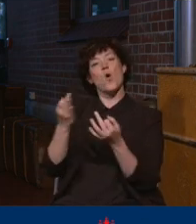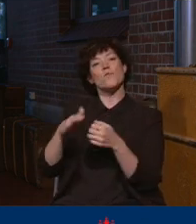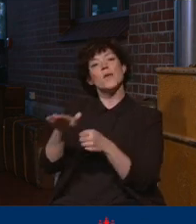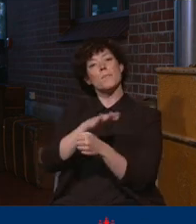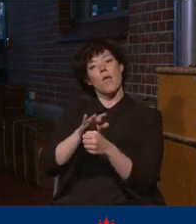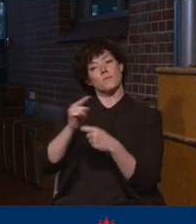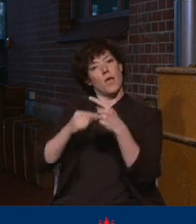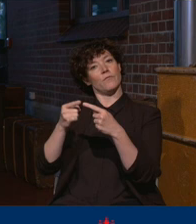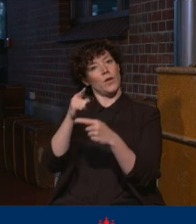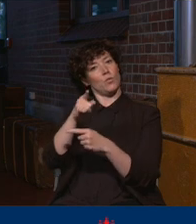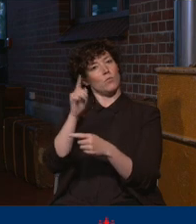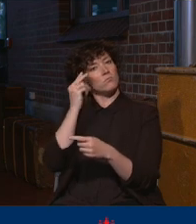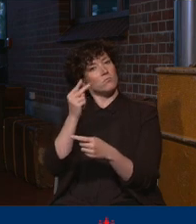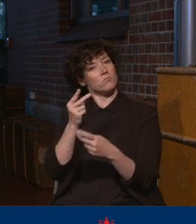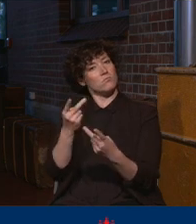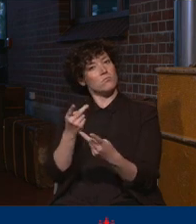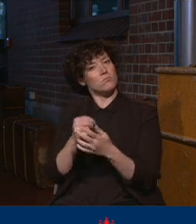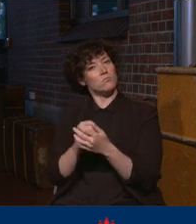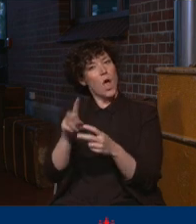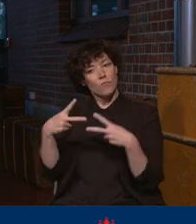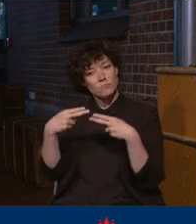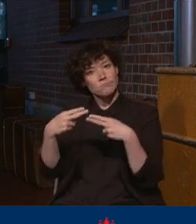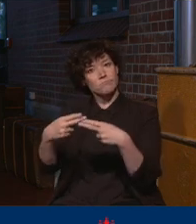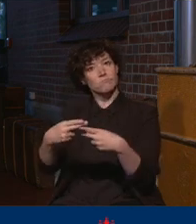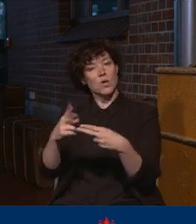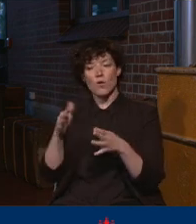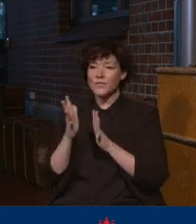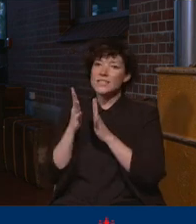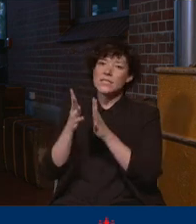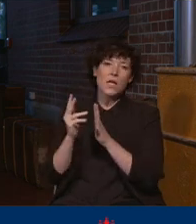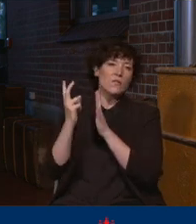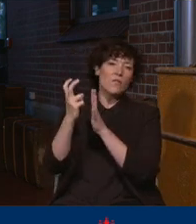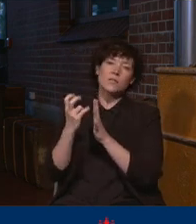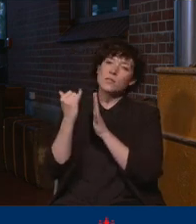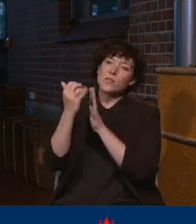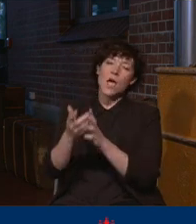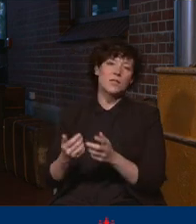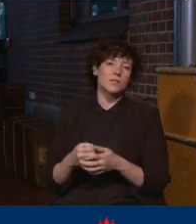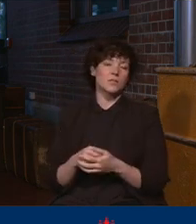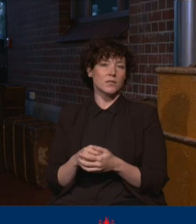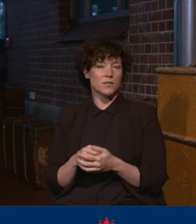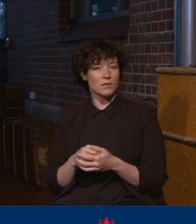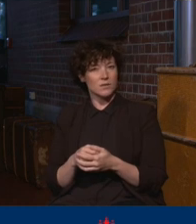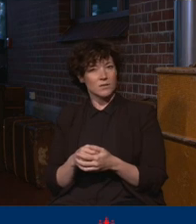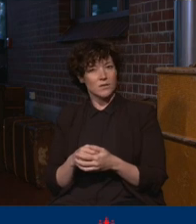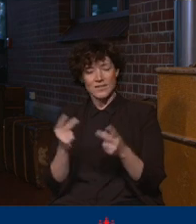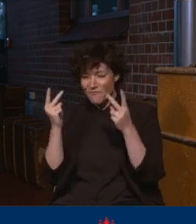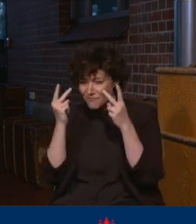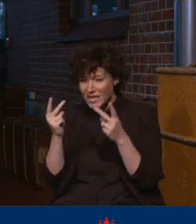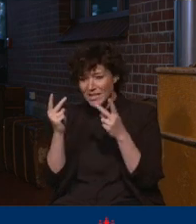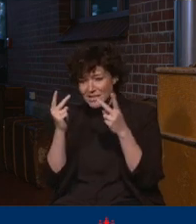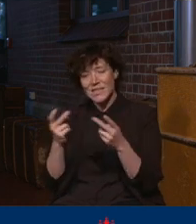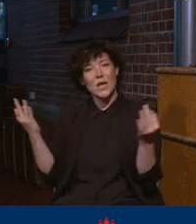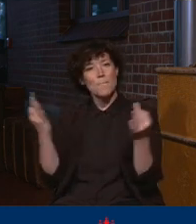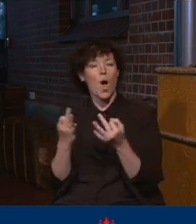der entwicklung auch in der phasenweise über jahrzehnte hinweg die sind wirklich sehr werden sehr dringend gebraucht